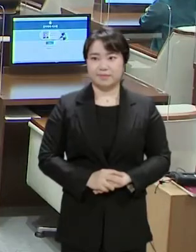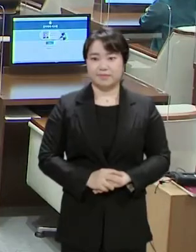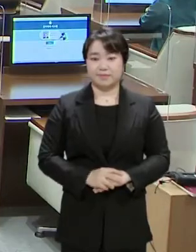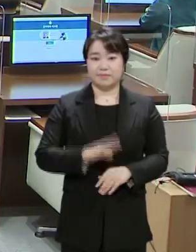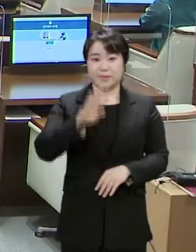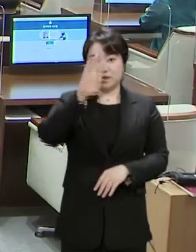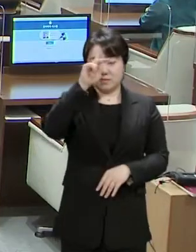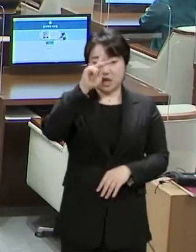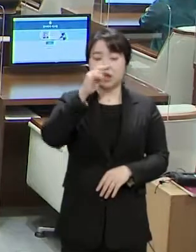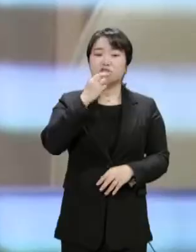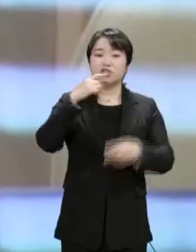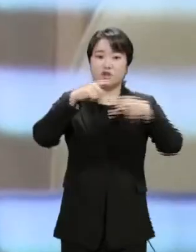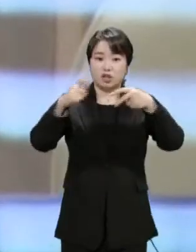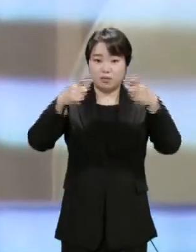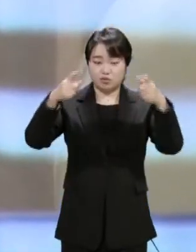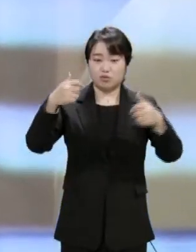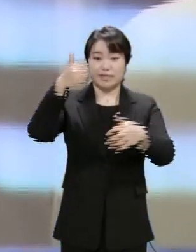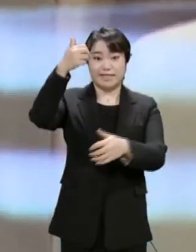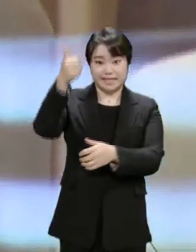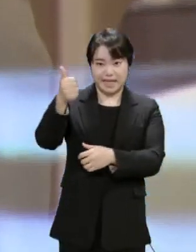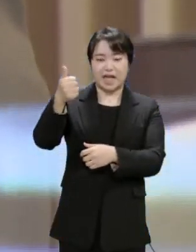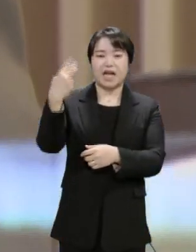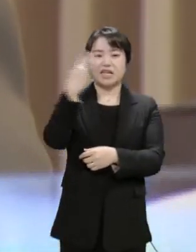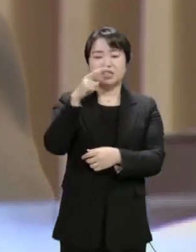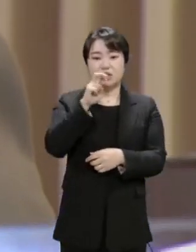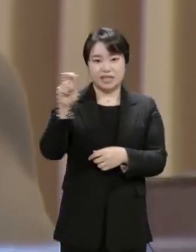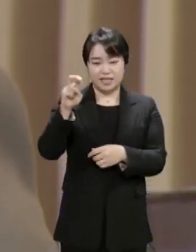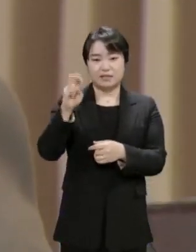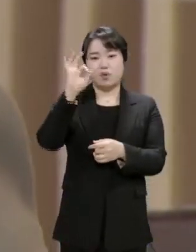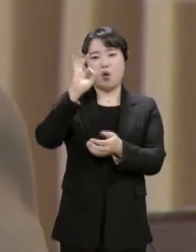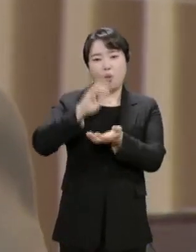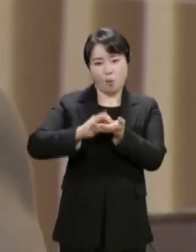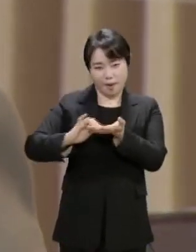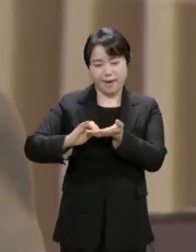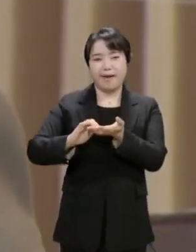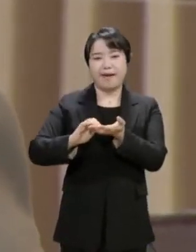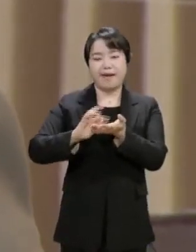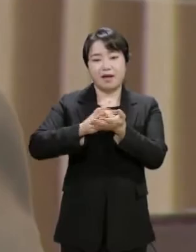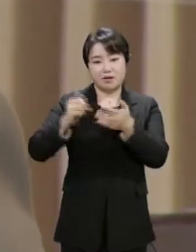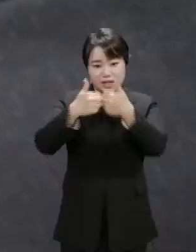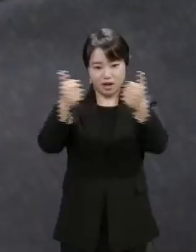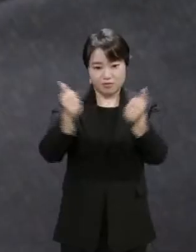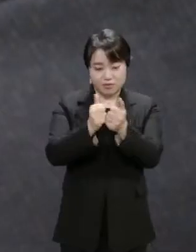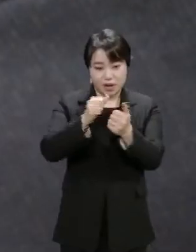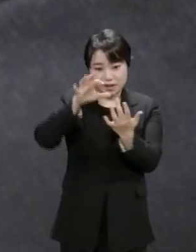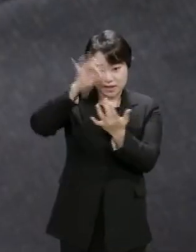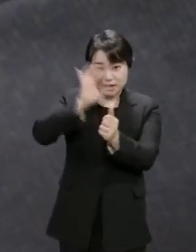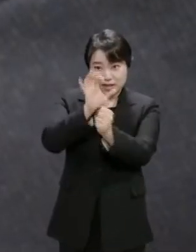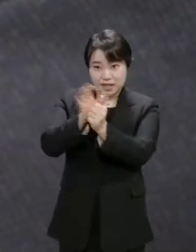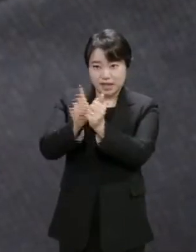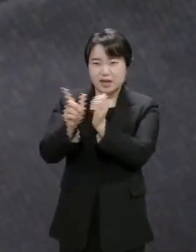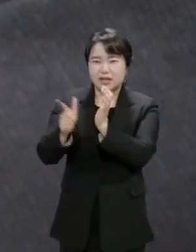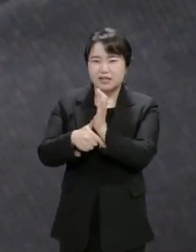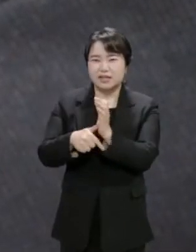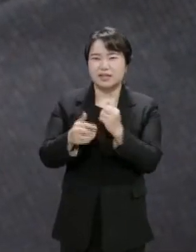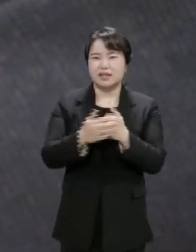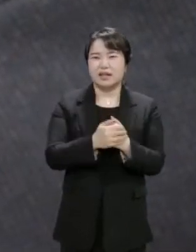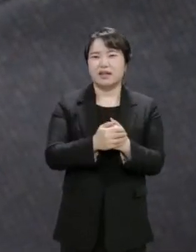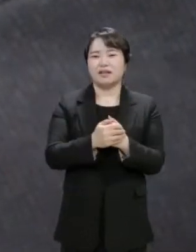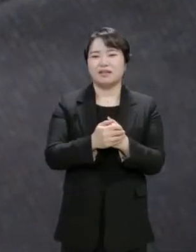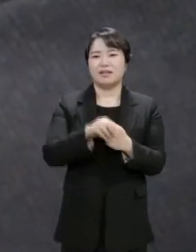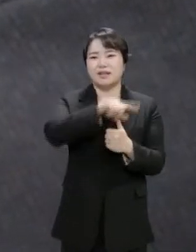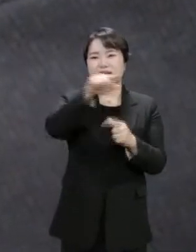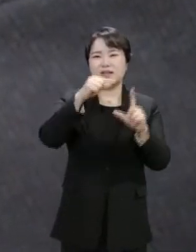박경일 서대문구 의장이 추천한 2020 회계연도 결산검사 위원 명단에 유경선 의원 이름이 들어가자